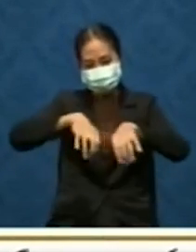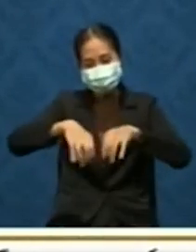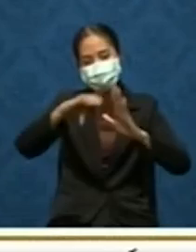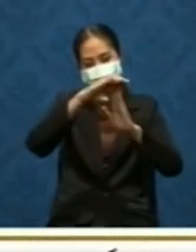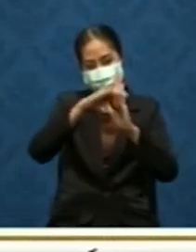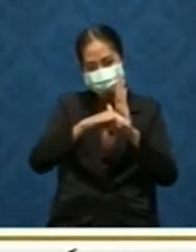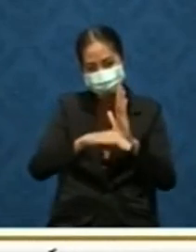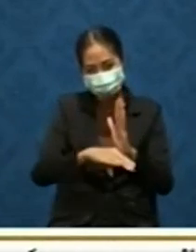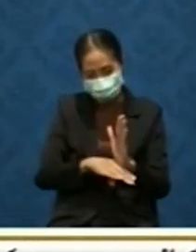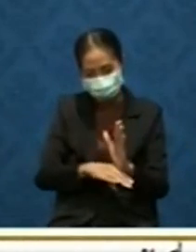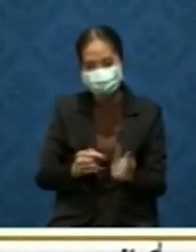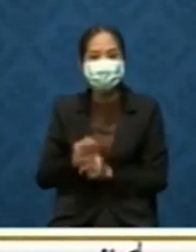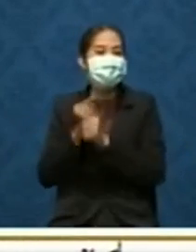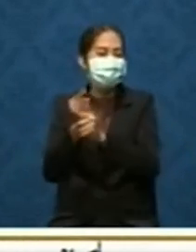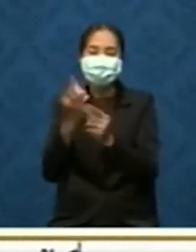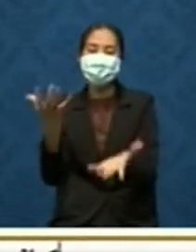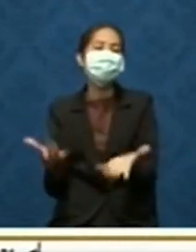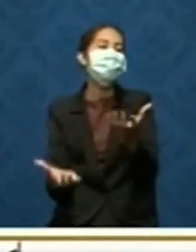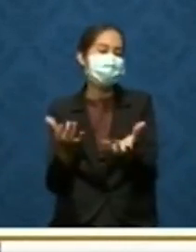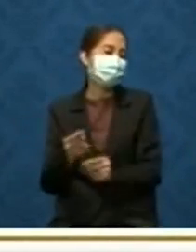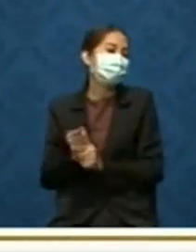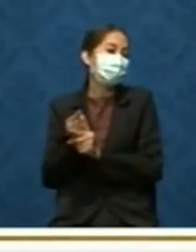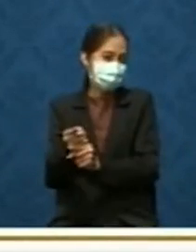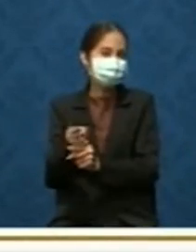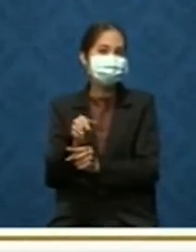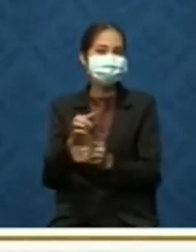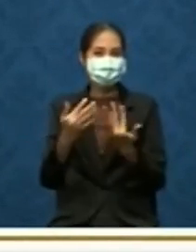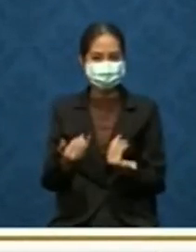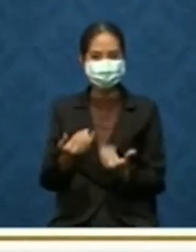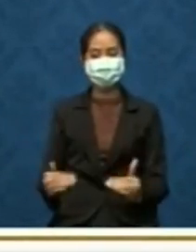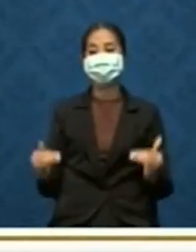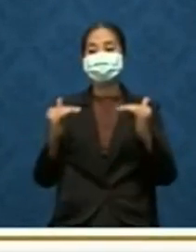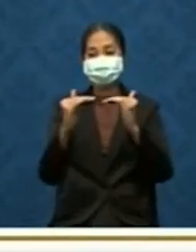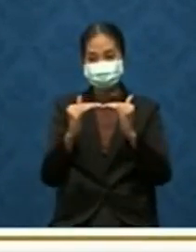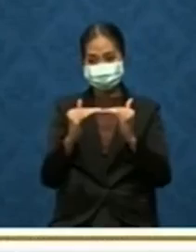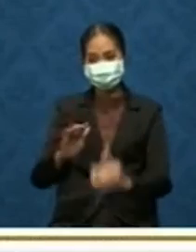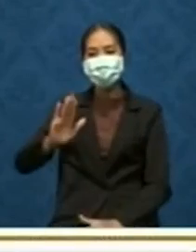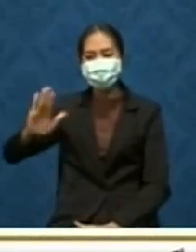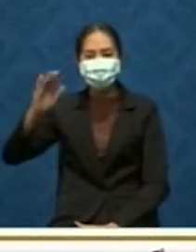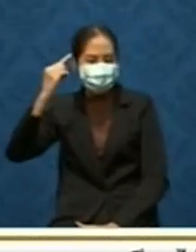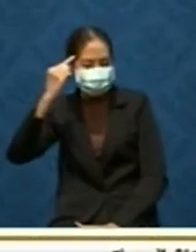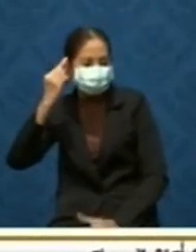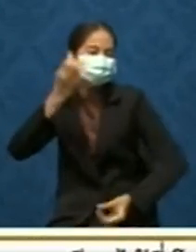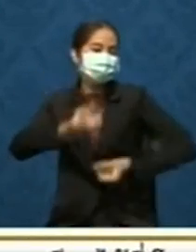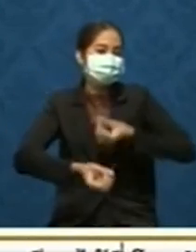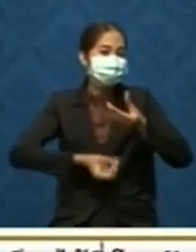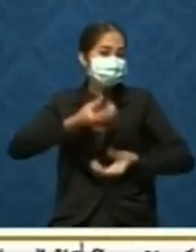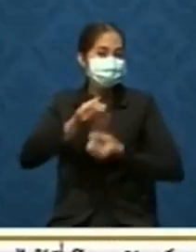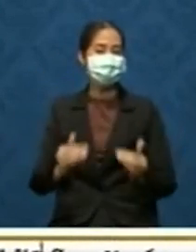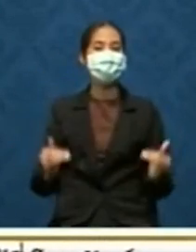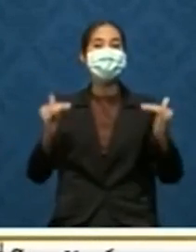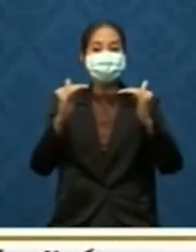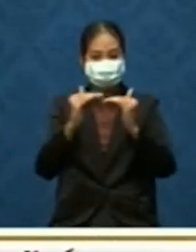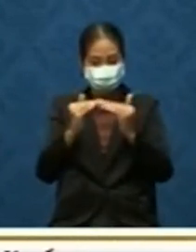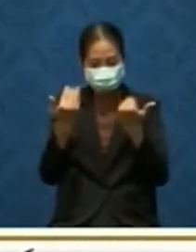และความยุติธรรมสิทธิในการแสดงความคิดเห็นและการแสดงออกทางการเมืองของประชาชนเป็นสิทธิที่